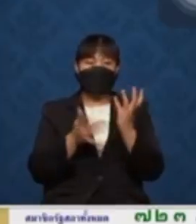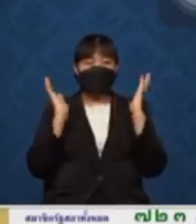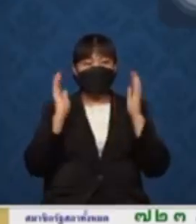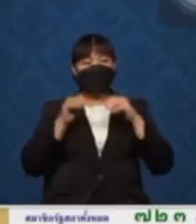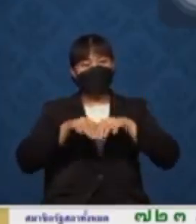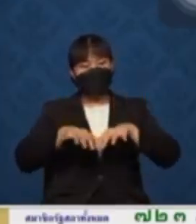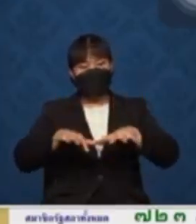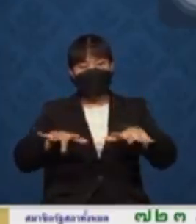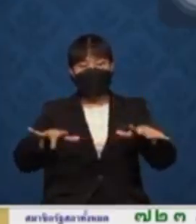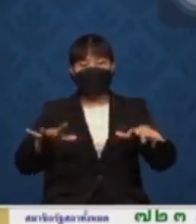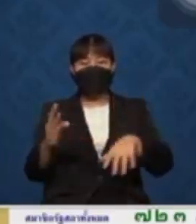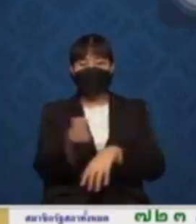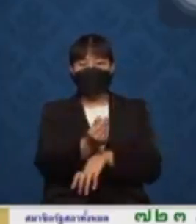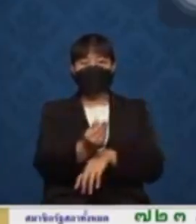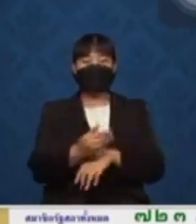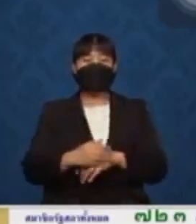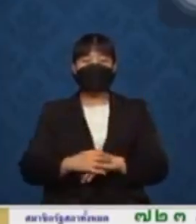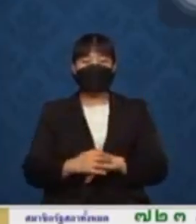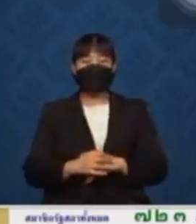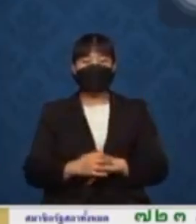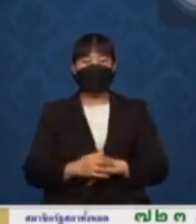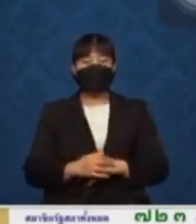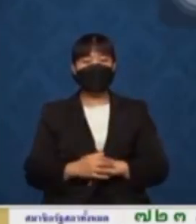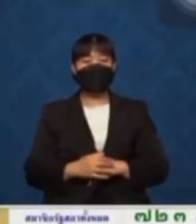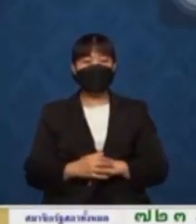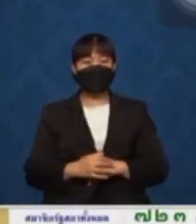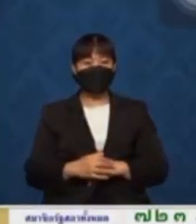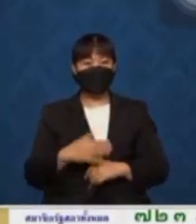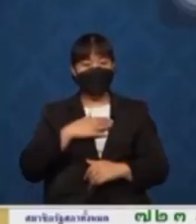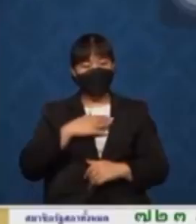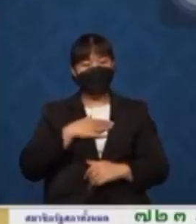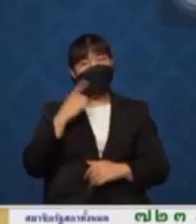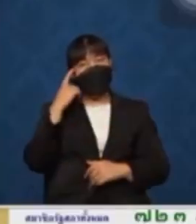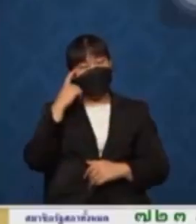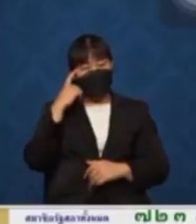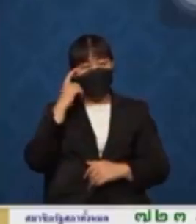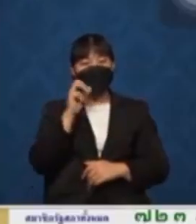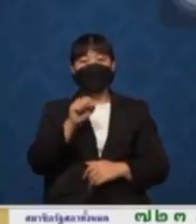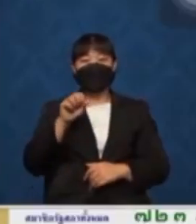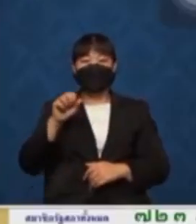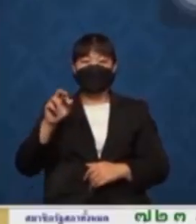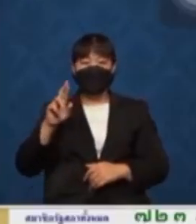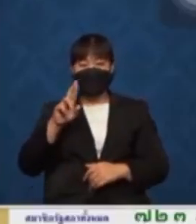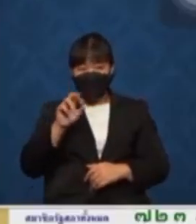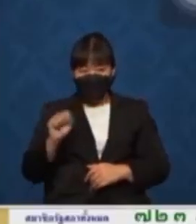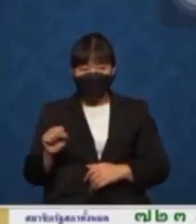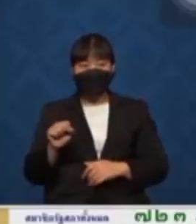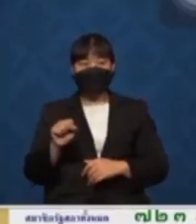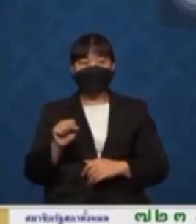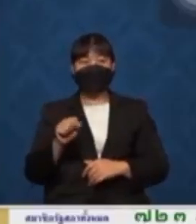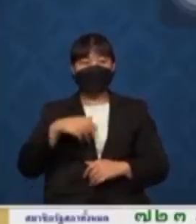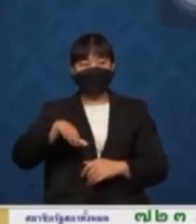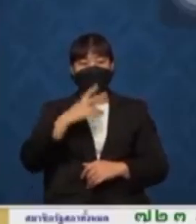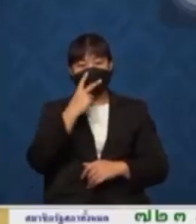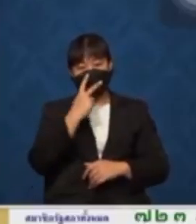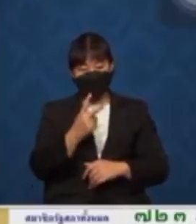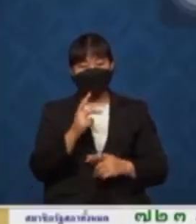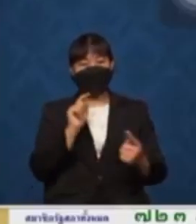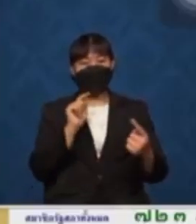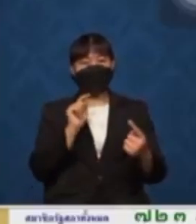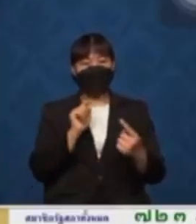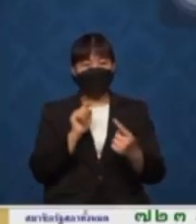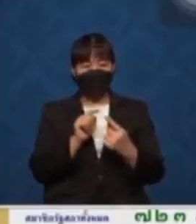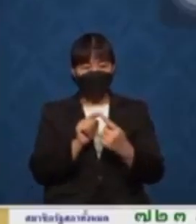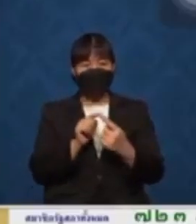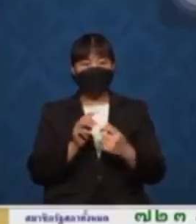พร่และถูกทำลายล้างในอัตราที่รวดเร็วขึ้นแต่ผมเชื่อครับว่าสมาชิกรัฐสภาหลายท่านในที่นี้ก็เห็นตรงกันกับผมถึงประโยชน์ที่จะ